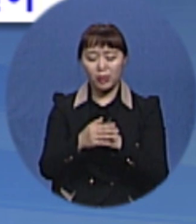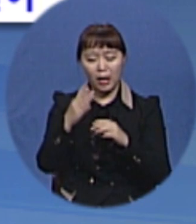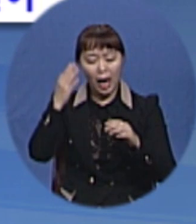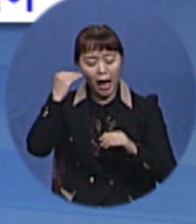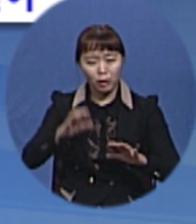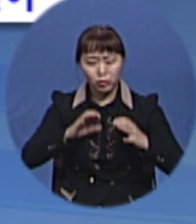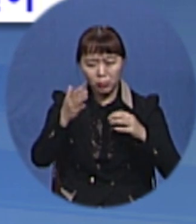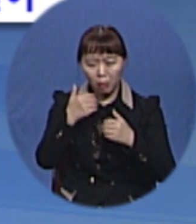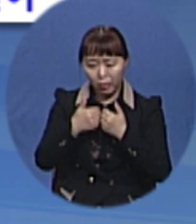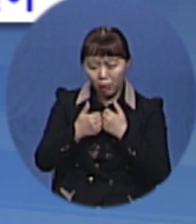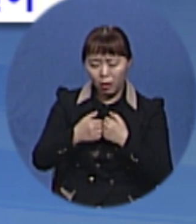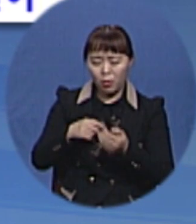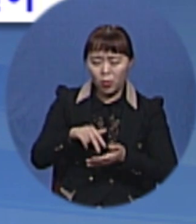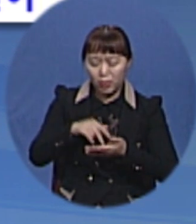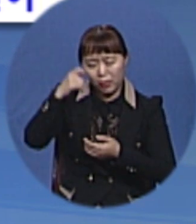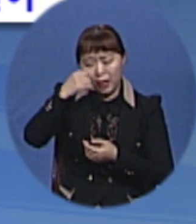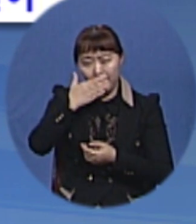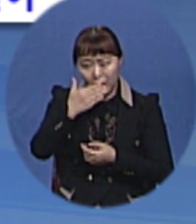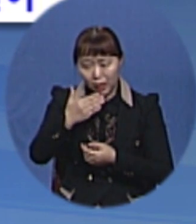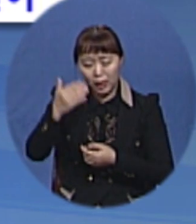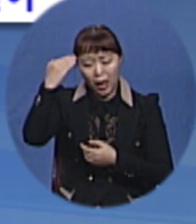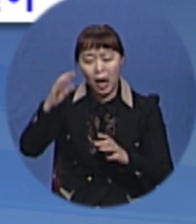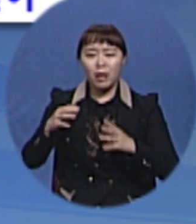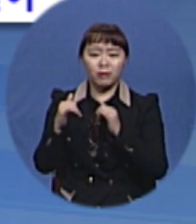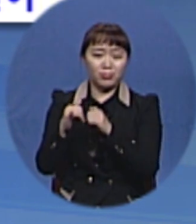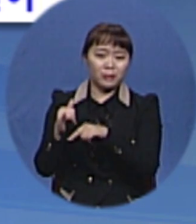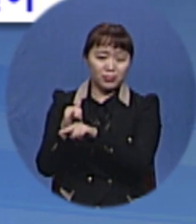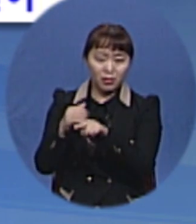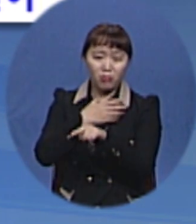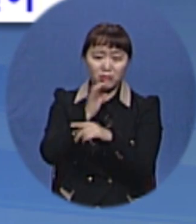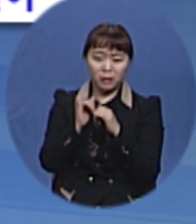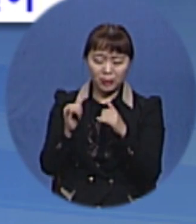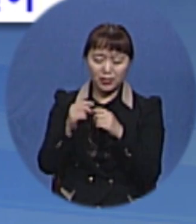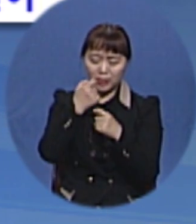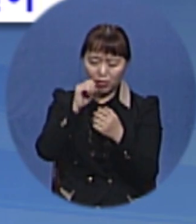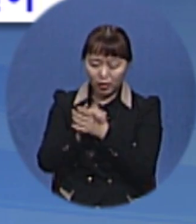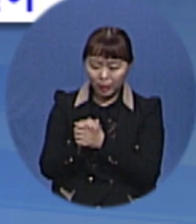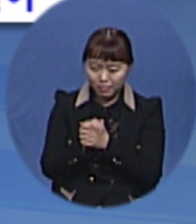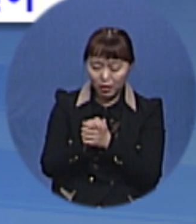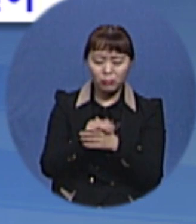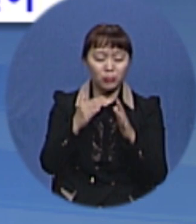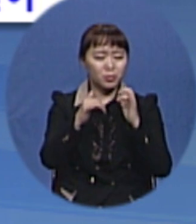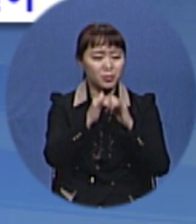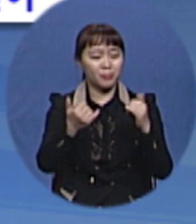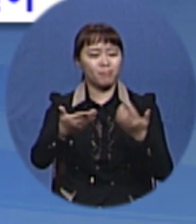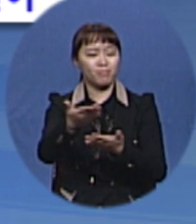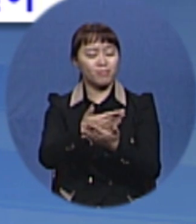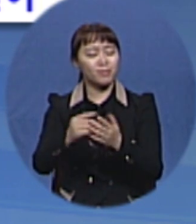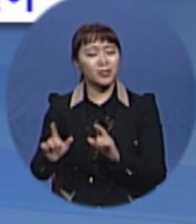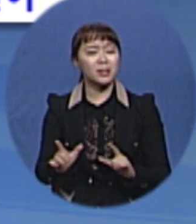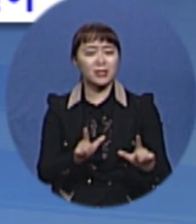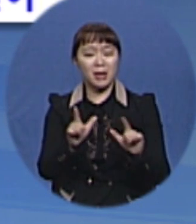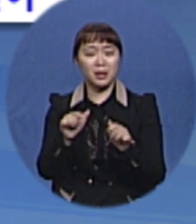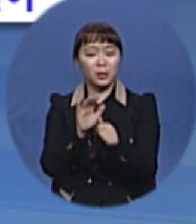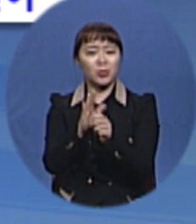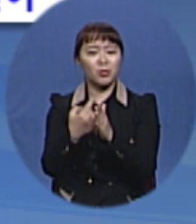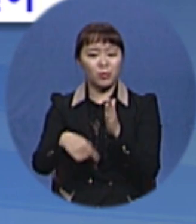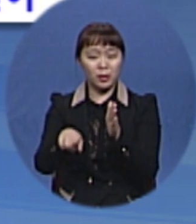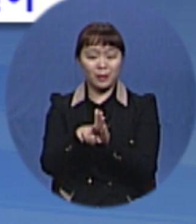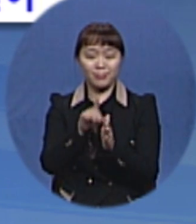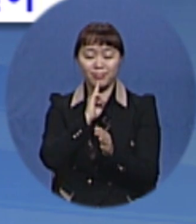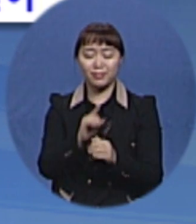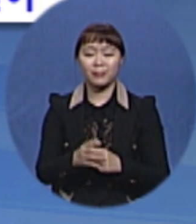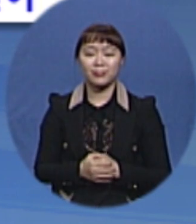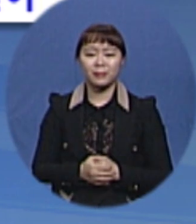고국이지만 낯설고 외로움을 느낄 수 있는 한인 어르신들이 정을 붙이고 주민들과 어울려 살아갈 수 있게 하고자